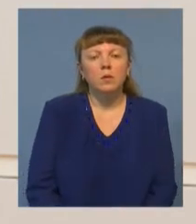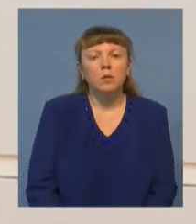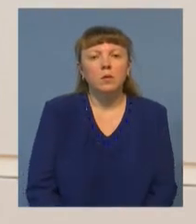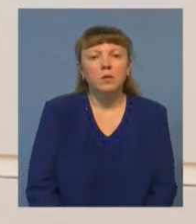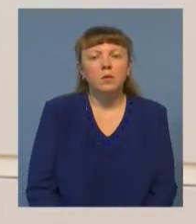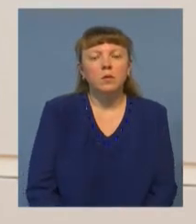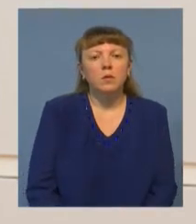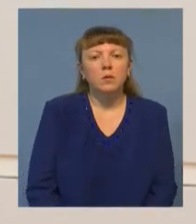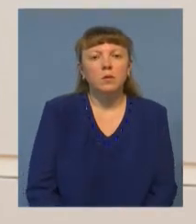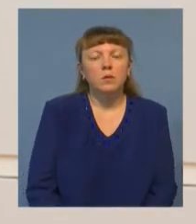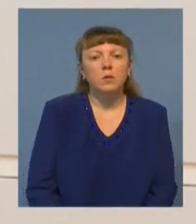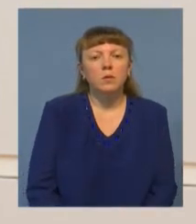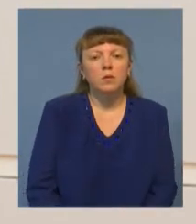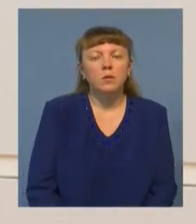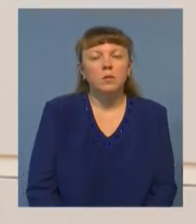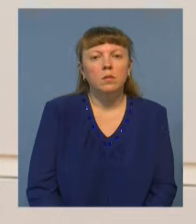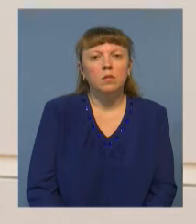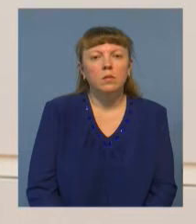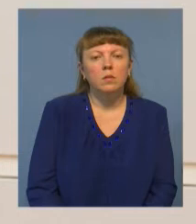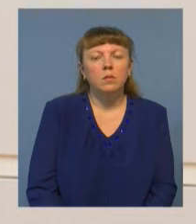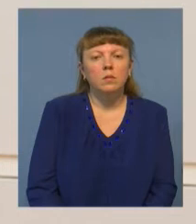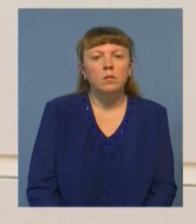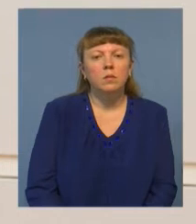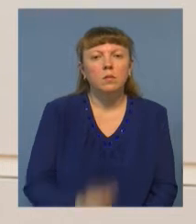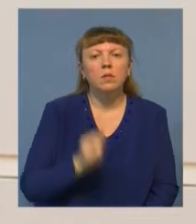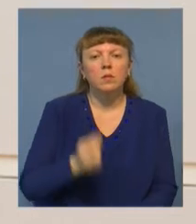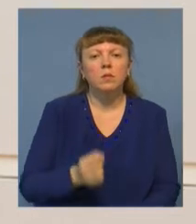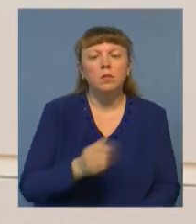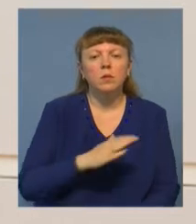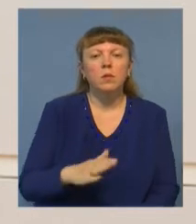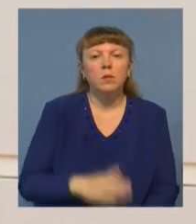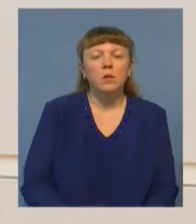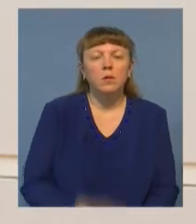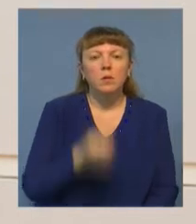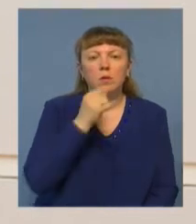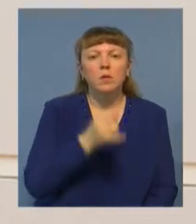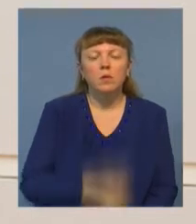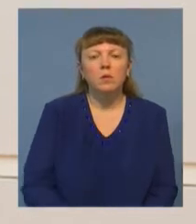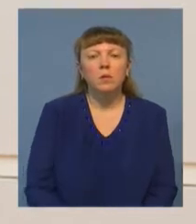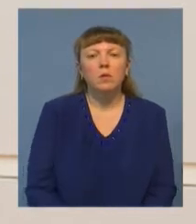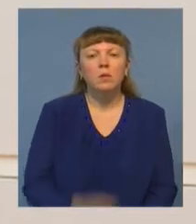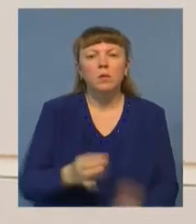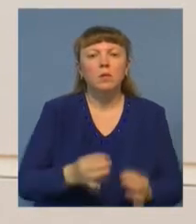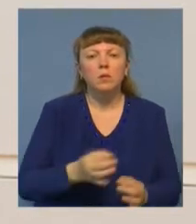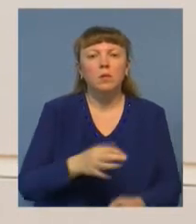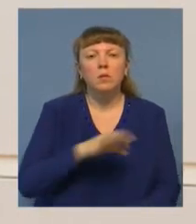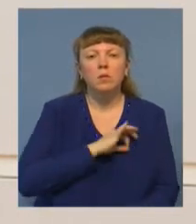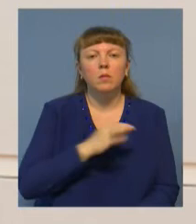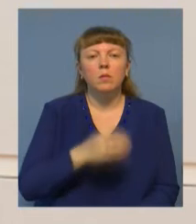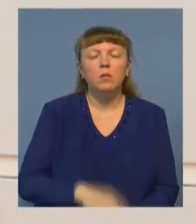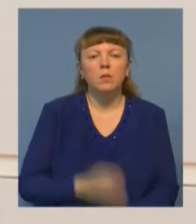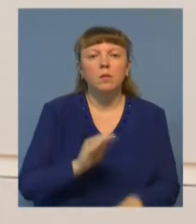установлено, и в установлении данного факта было отказано. Так как имеется возможность, ведь суд устанавливает юридический факт